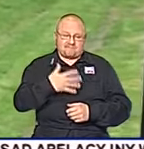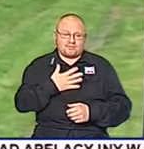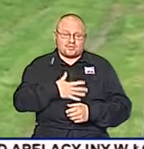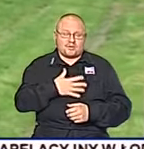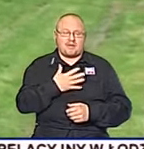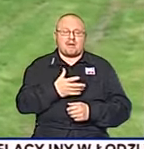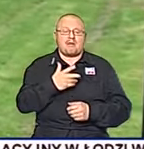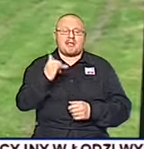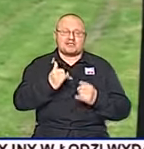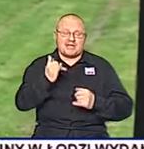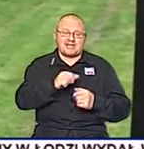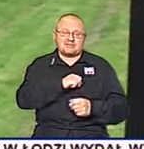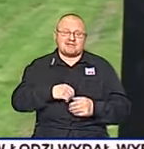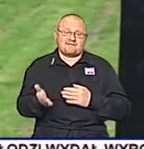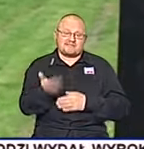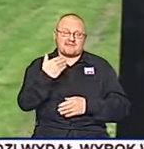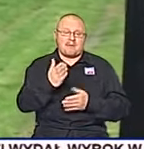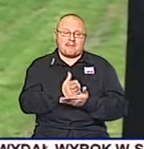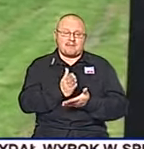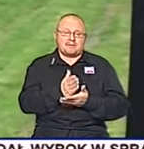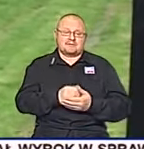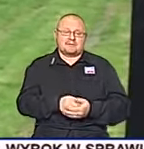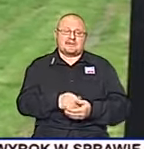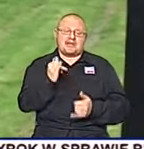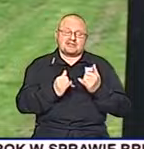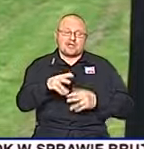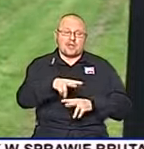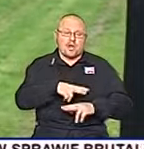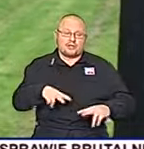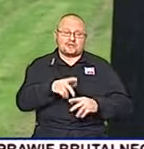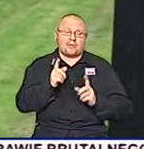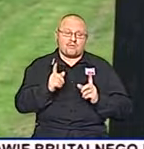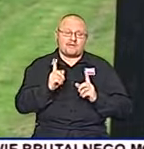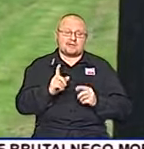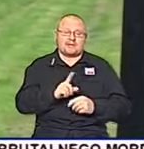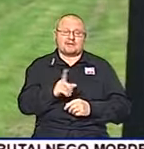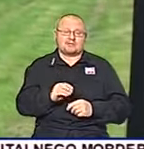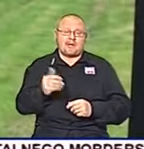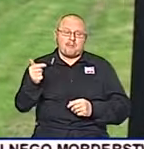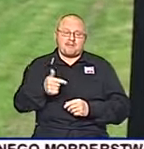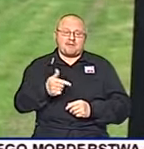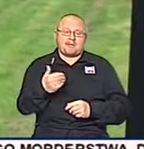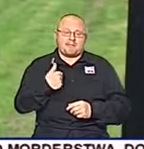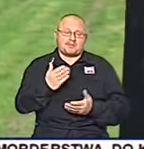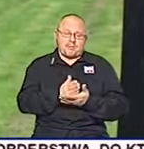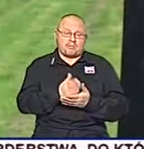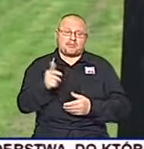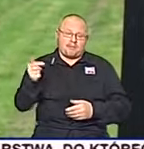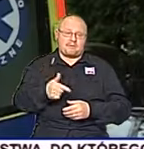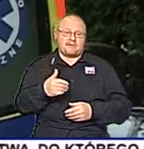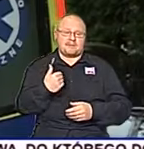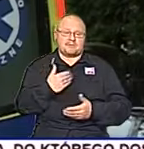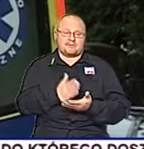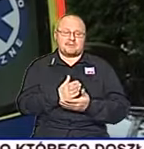No, jeżeli się wzywa pomoc... Jeżeli rodzina uważa, że powinna być pomoc, no to powinna być